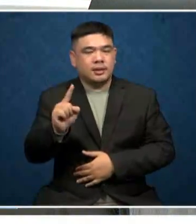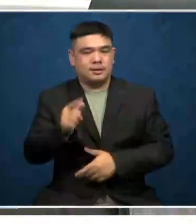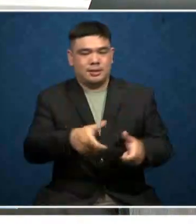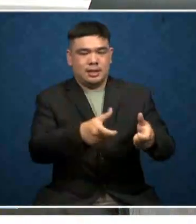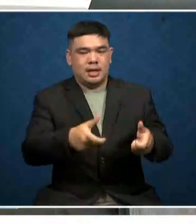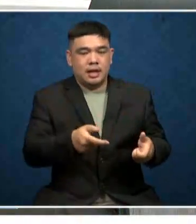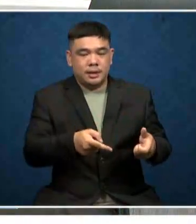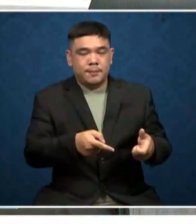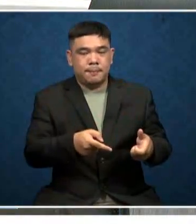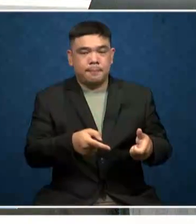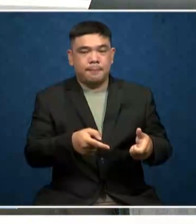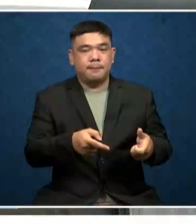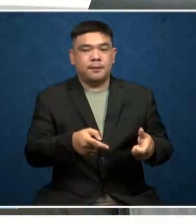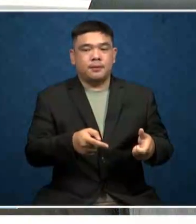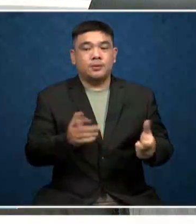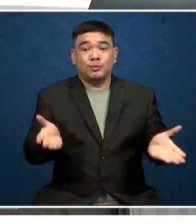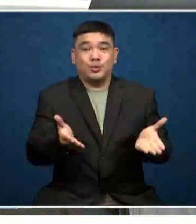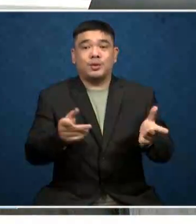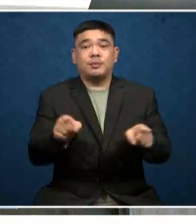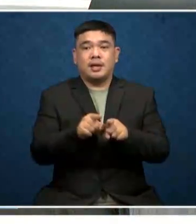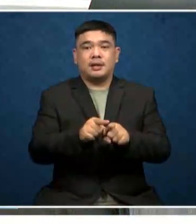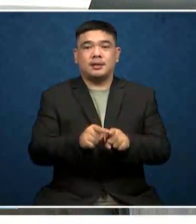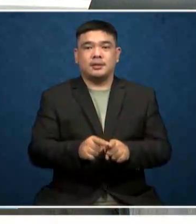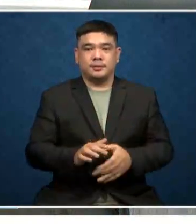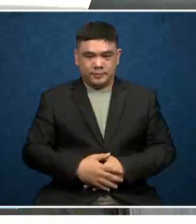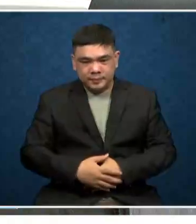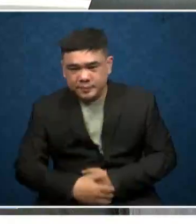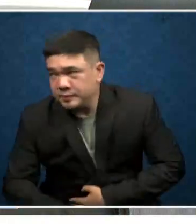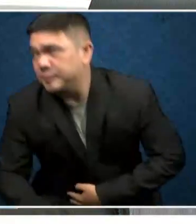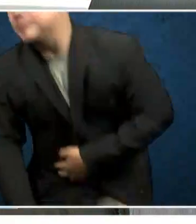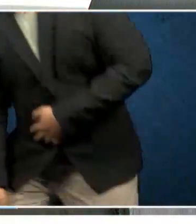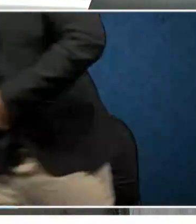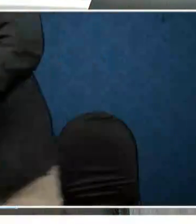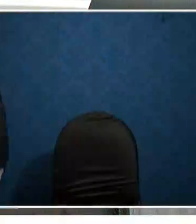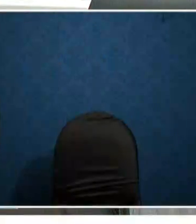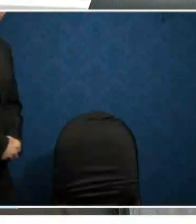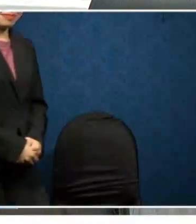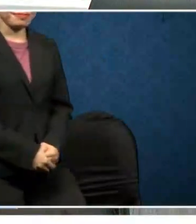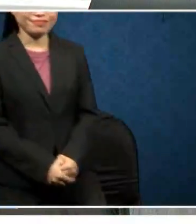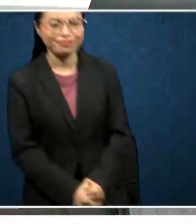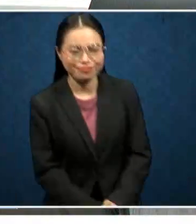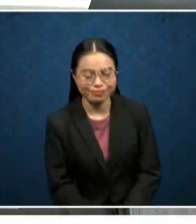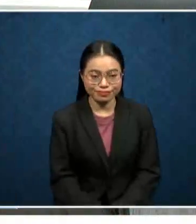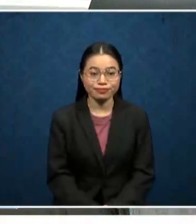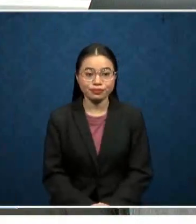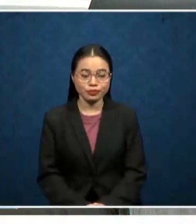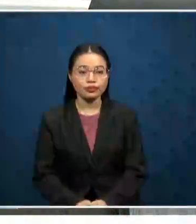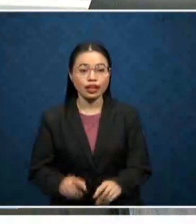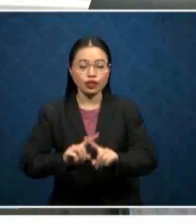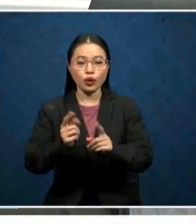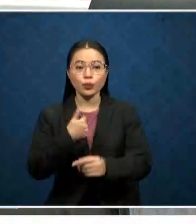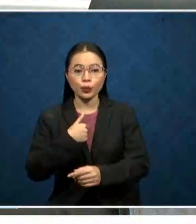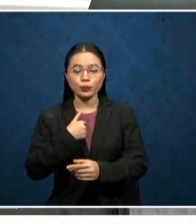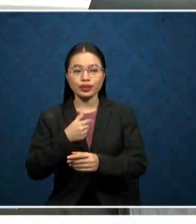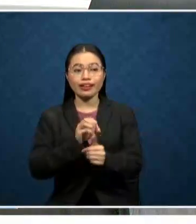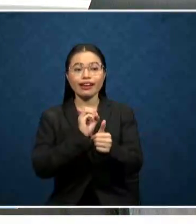ฉบับนี้เนี่ยก็สนับสนุนนะครับรายงานฉบับนี้อย่างไรก็ตามผมก็มีความเห็นเพิ่มเติมก็อยาก